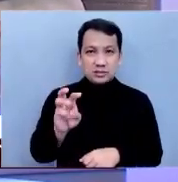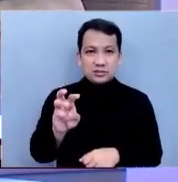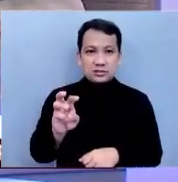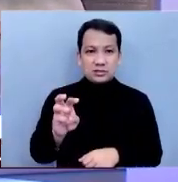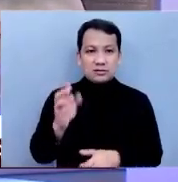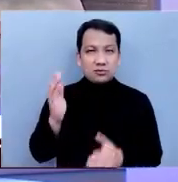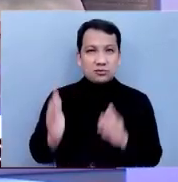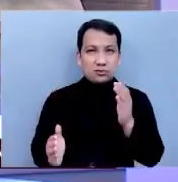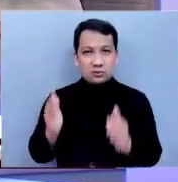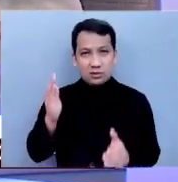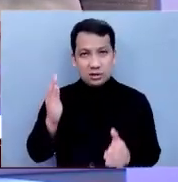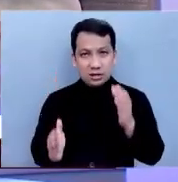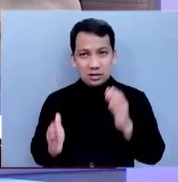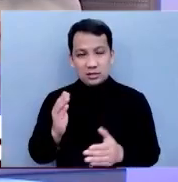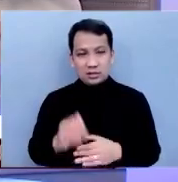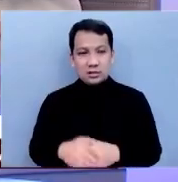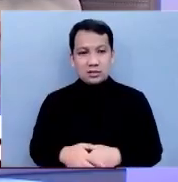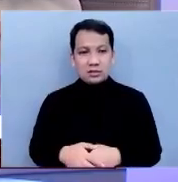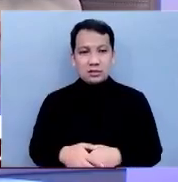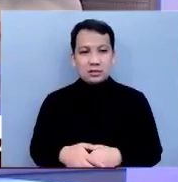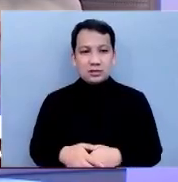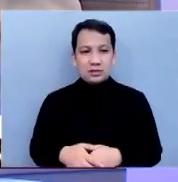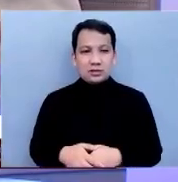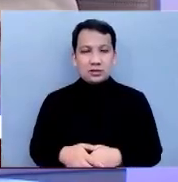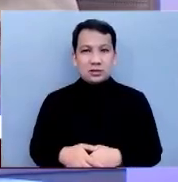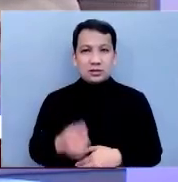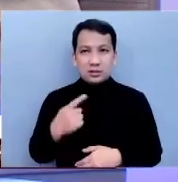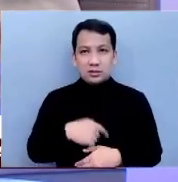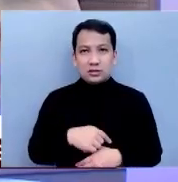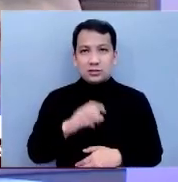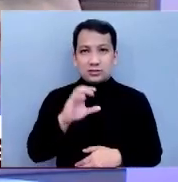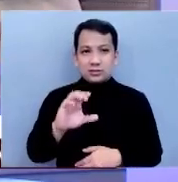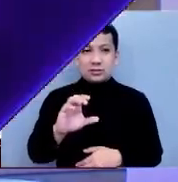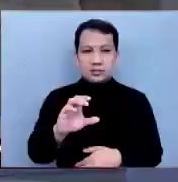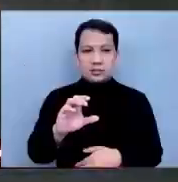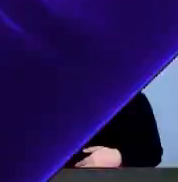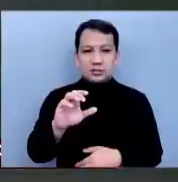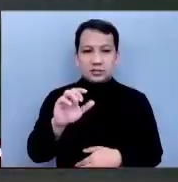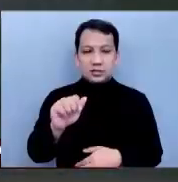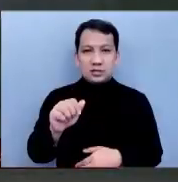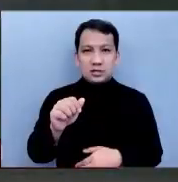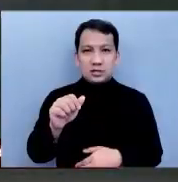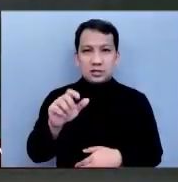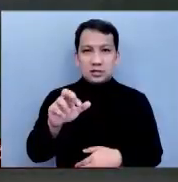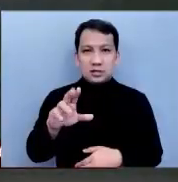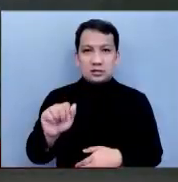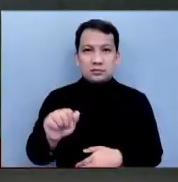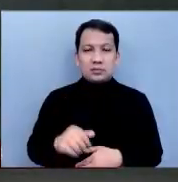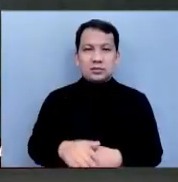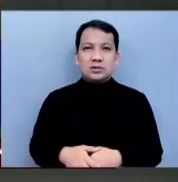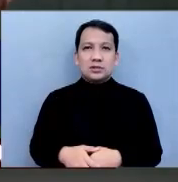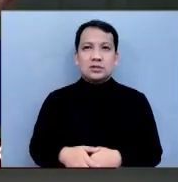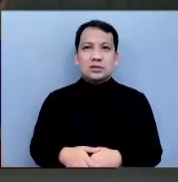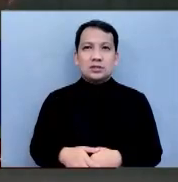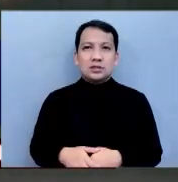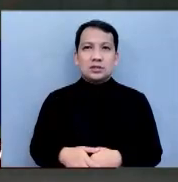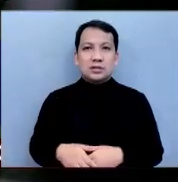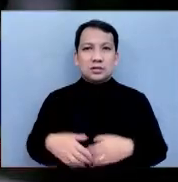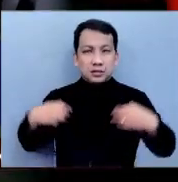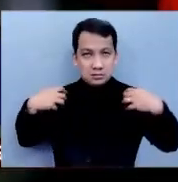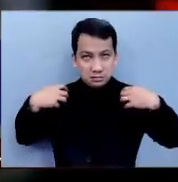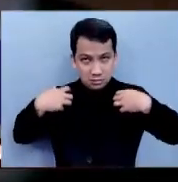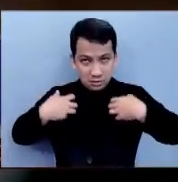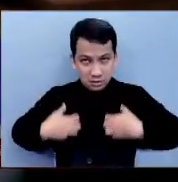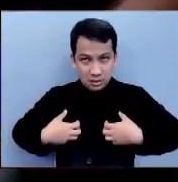na kong tawagin ay GZ Arms. Sinusuot ang robotic arms